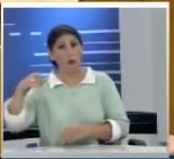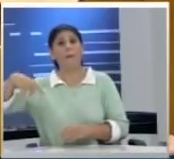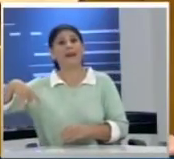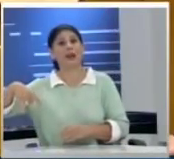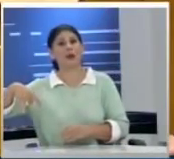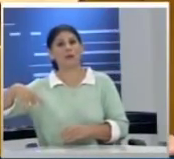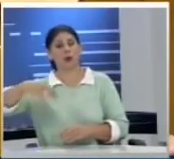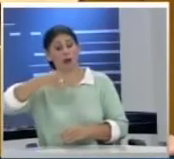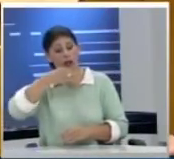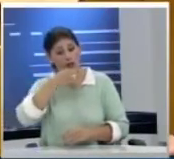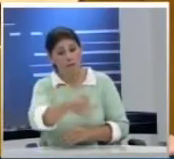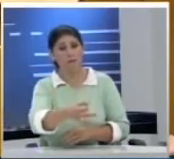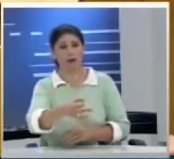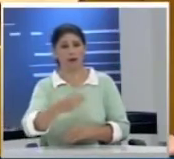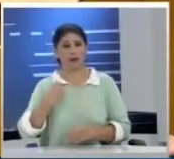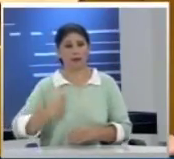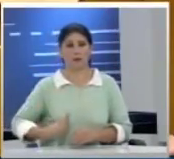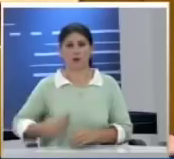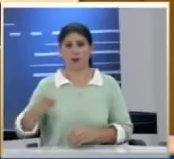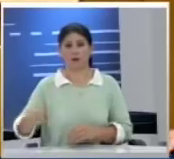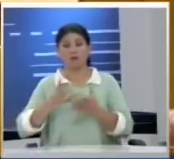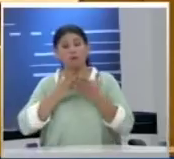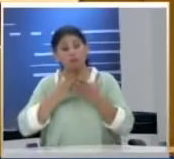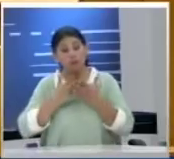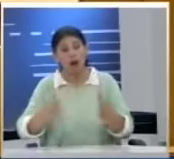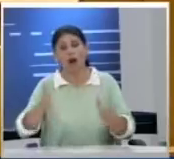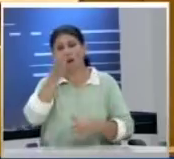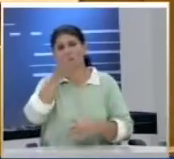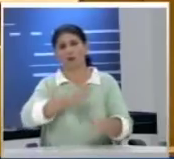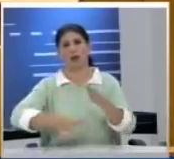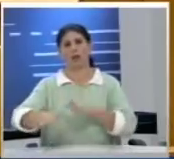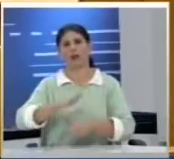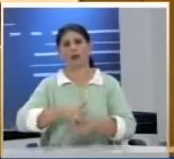να πει δημόσια ότι είναι από τα μεγαλύτερα σκάνδαλα στη σύγχρονη ιστορία.